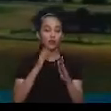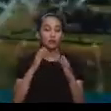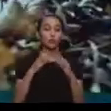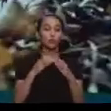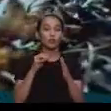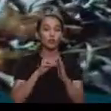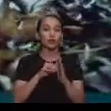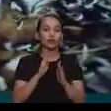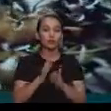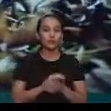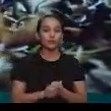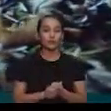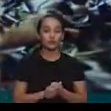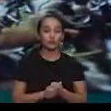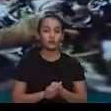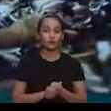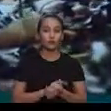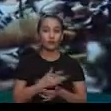qismlaridir.